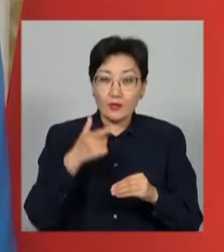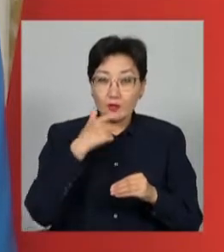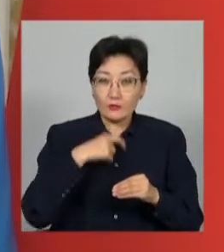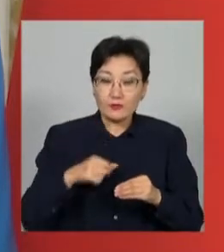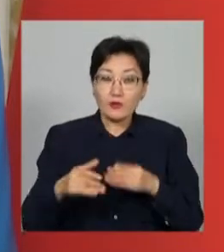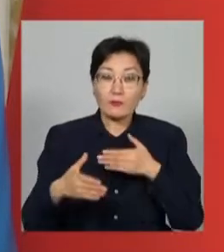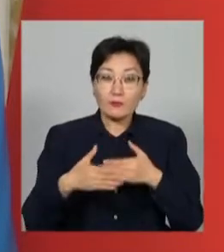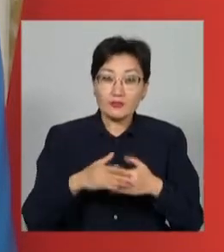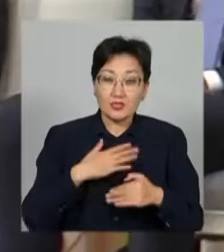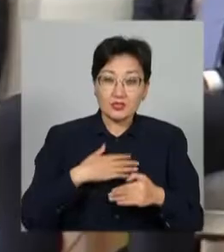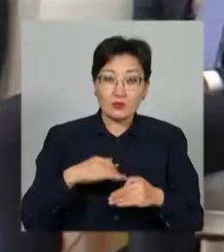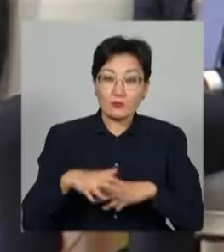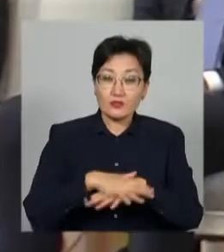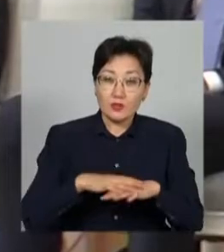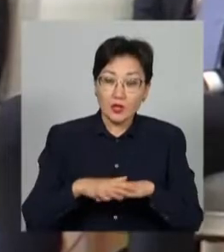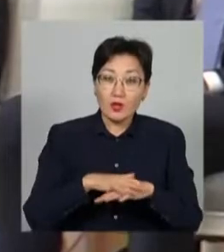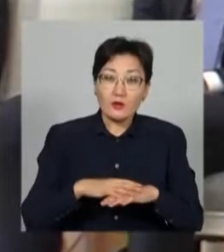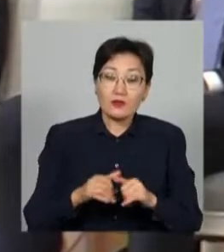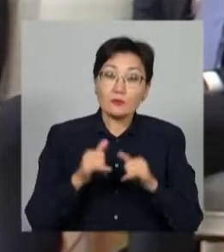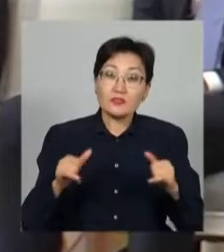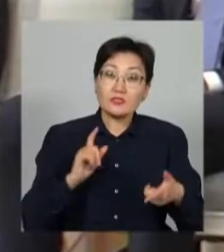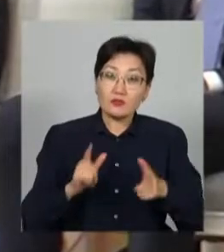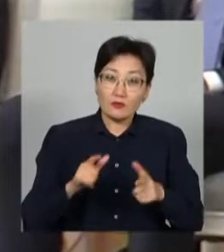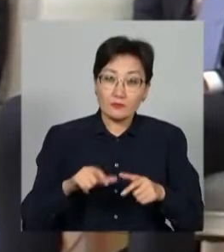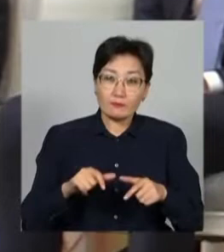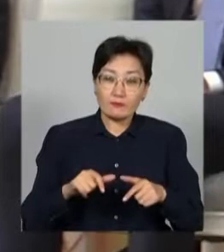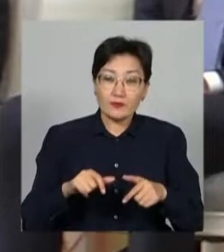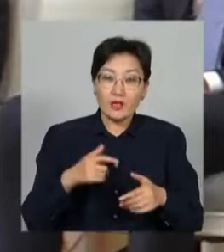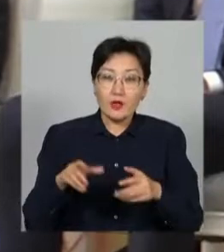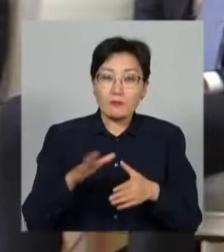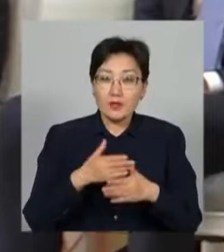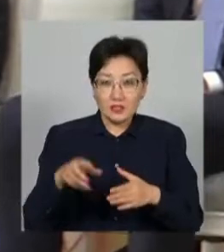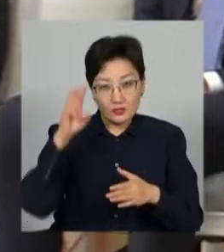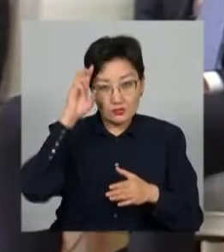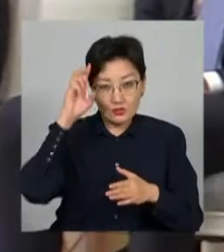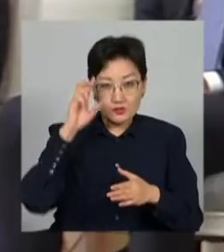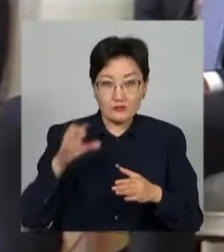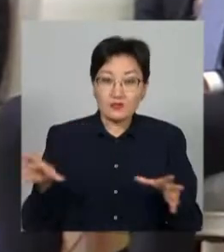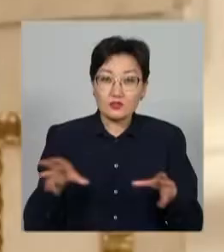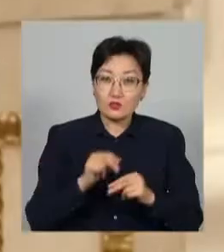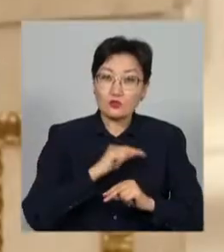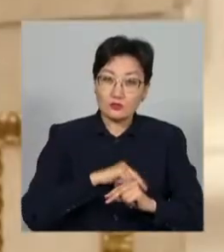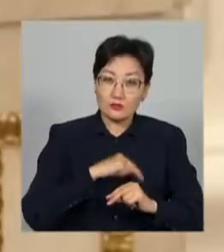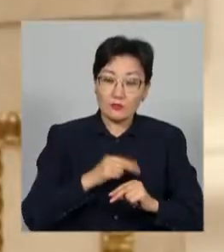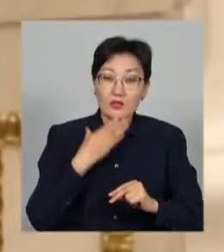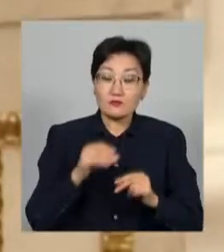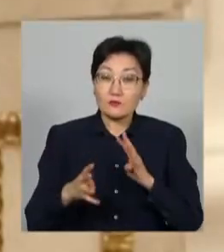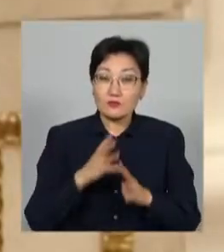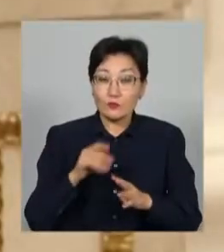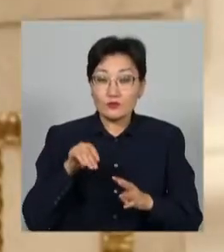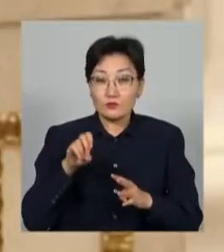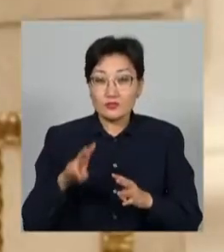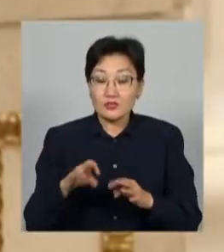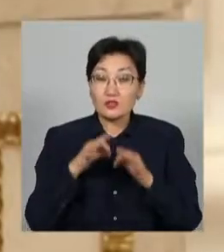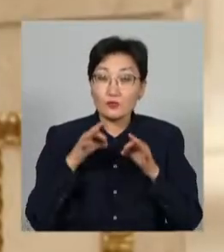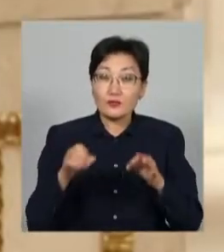наших народов, мы выстроили действительно образцовое межгосударственное сотрудничество. В свою очередь Владимир